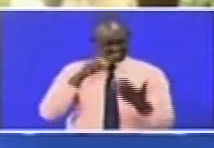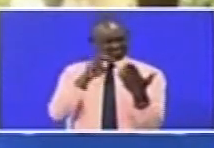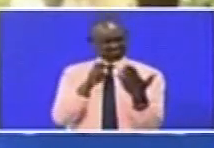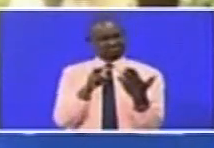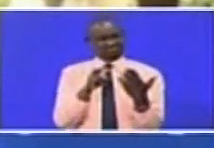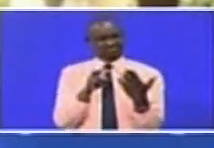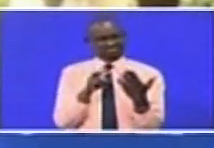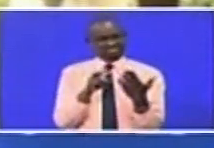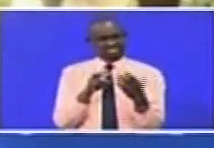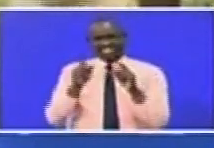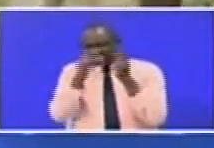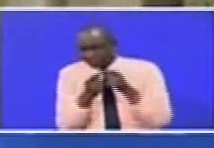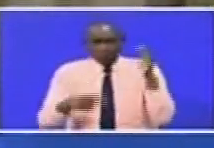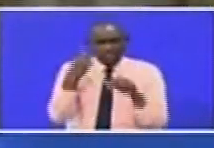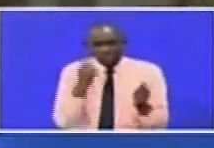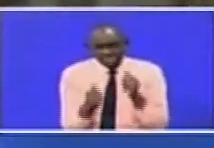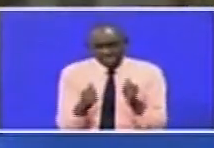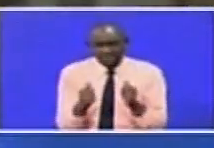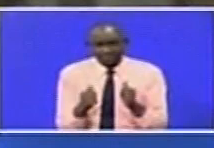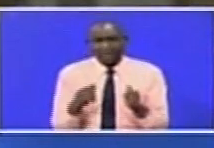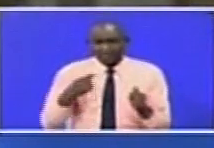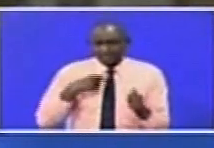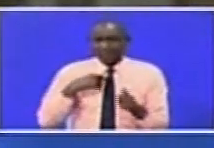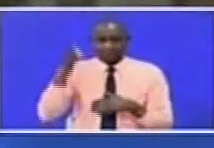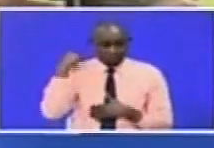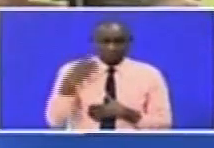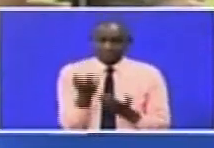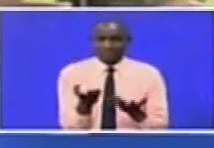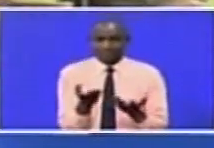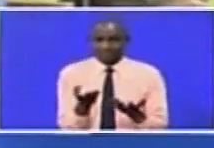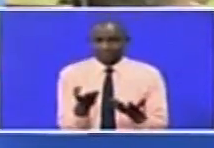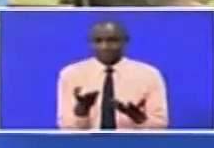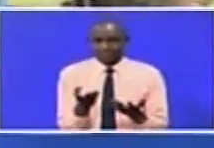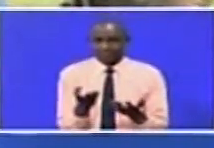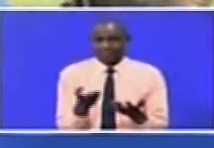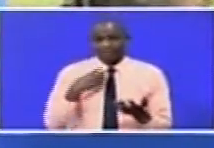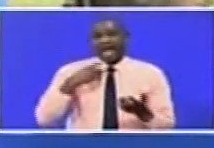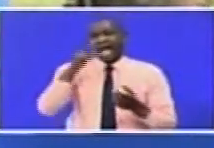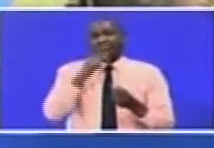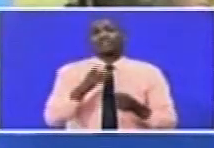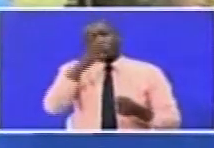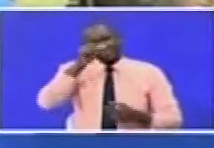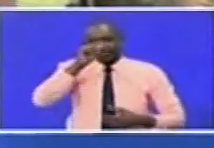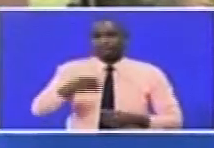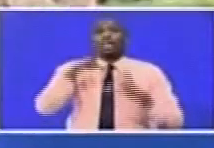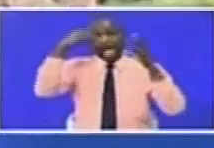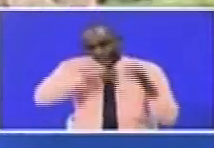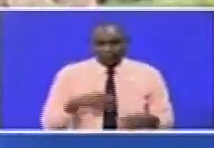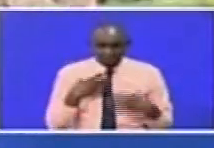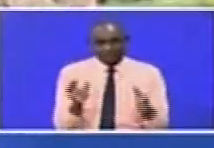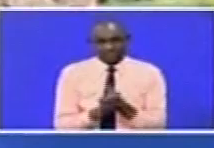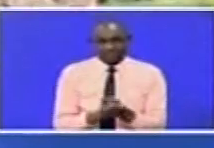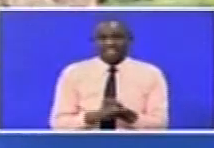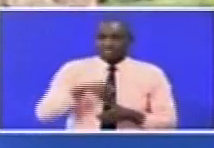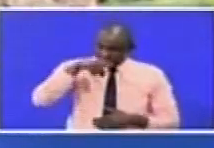ile timu zimewin. Kuna pesa niliweka kwenye Mswale. Ilimaliza yote karibu 20,000 ikamaliza. Ana umri